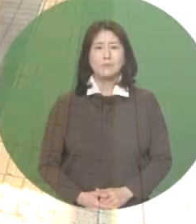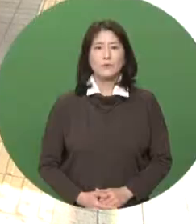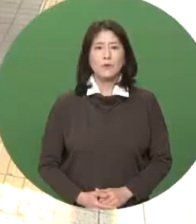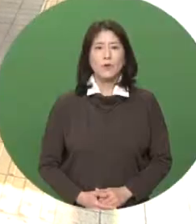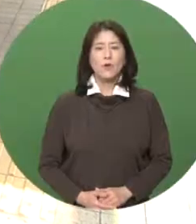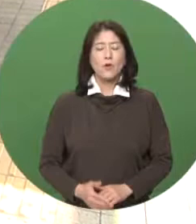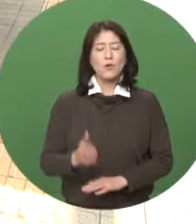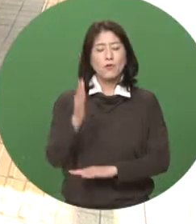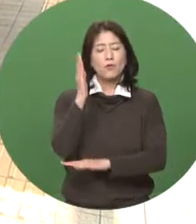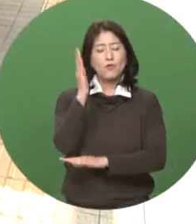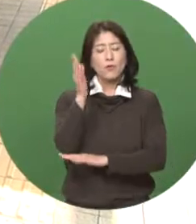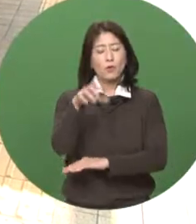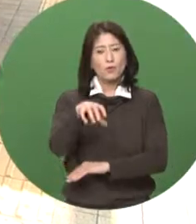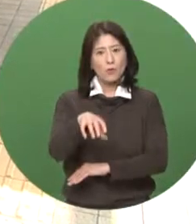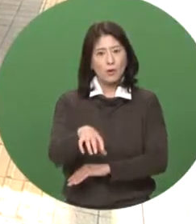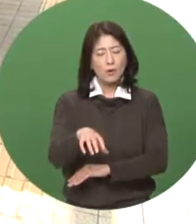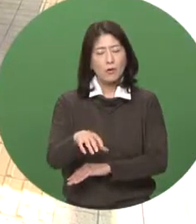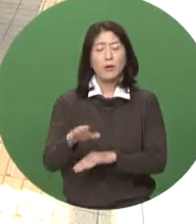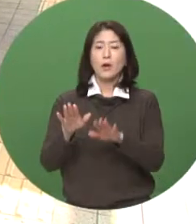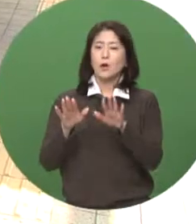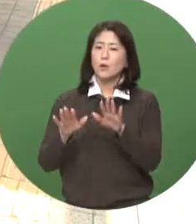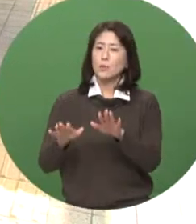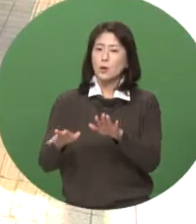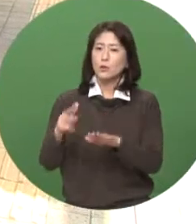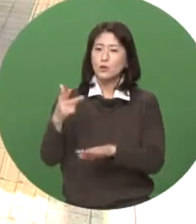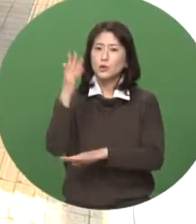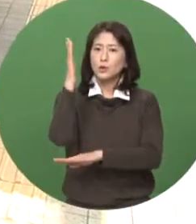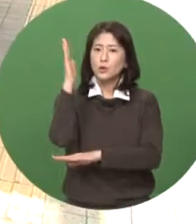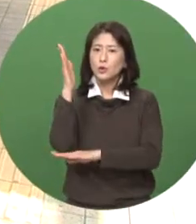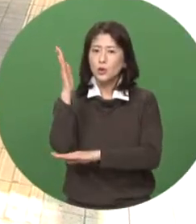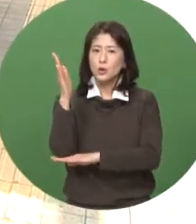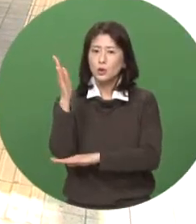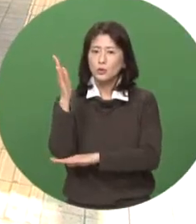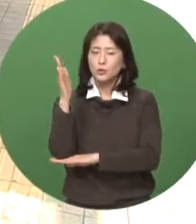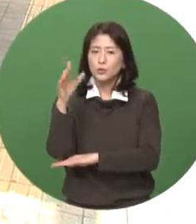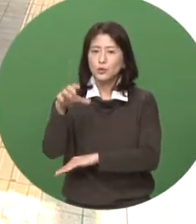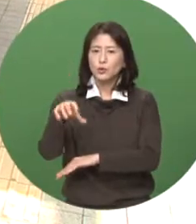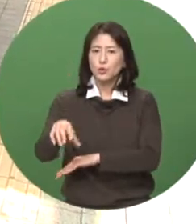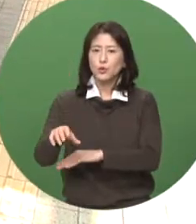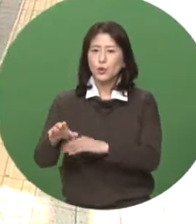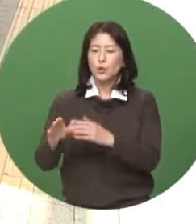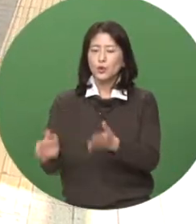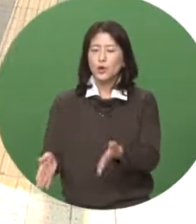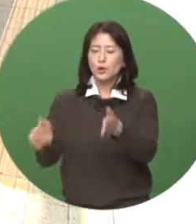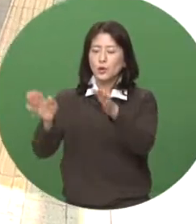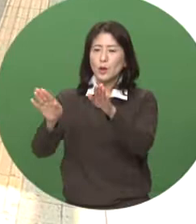役場庁舎、これって市役所の建物とはまた別なん